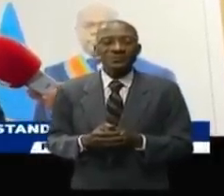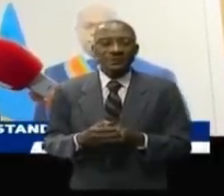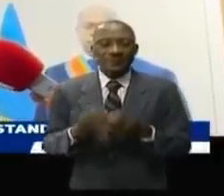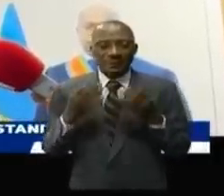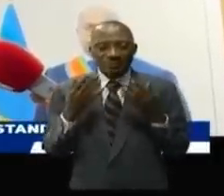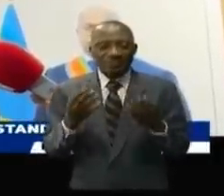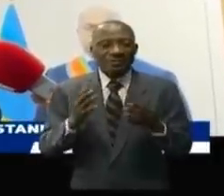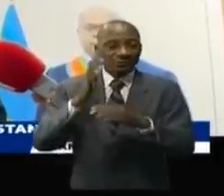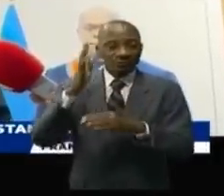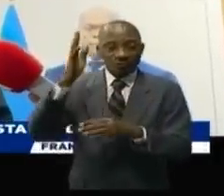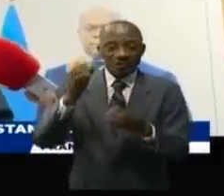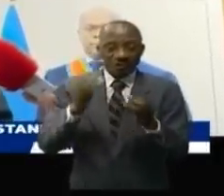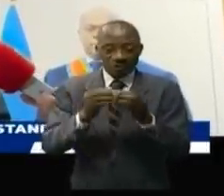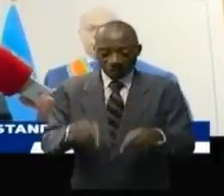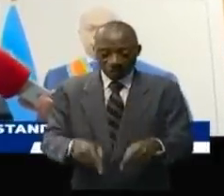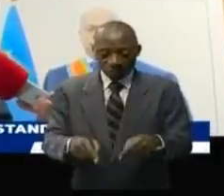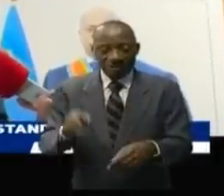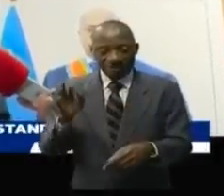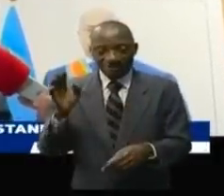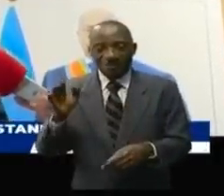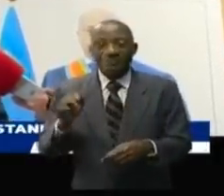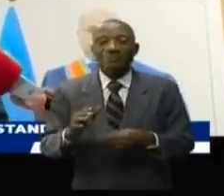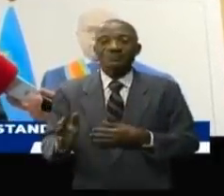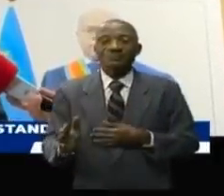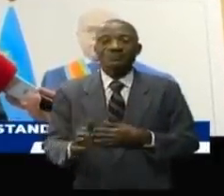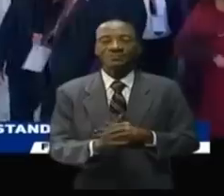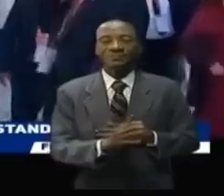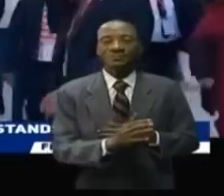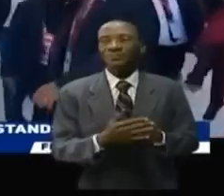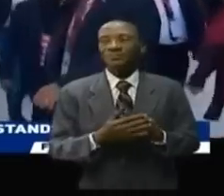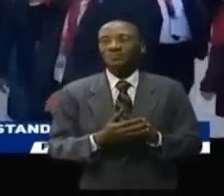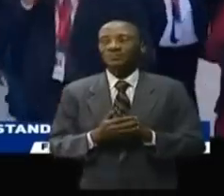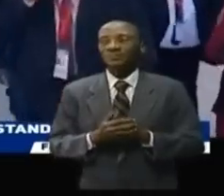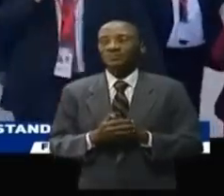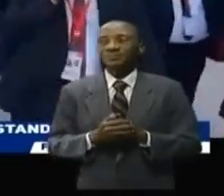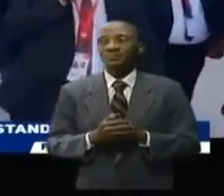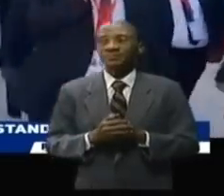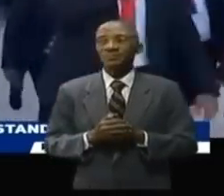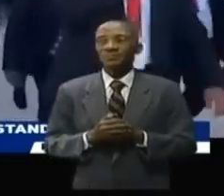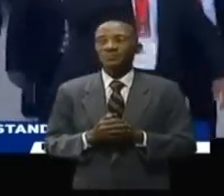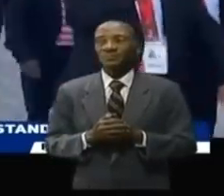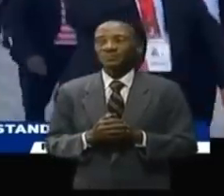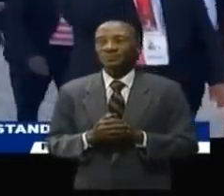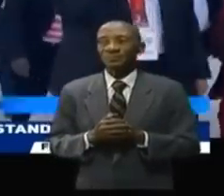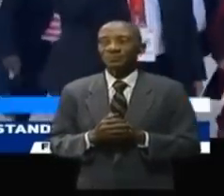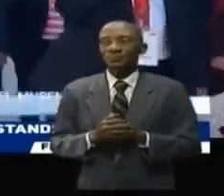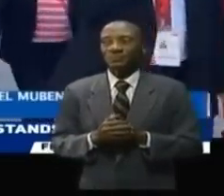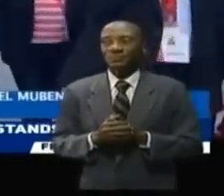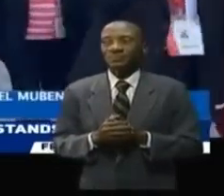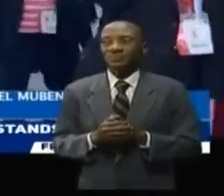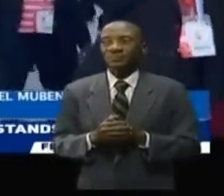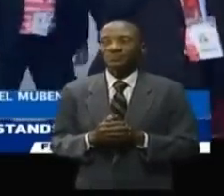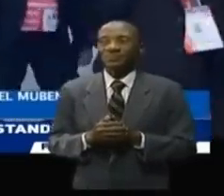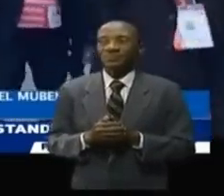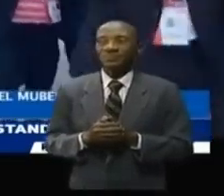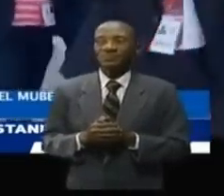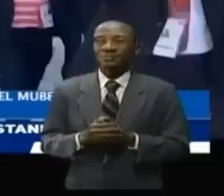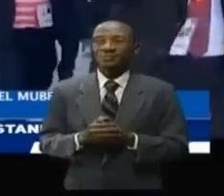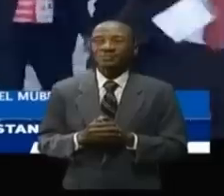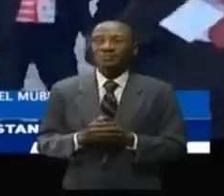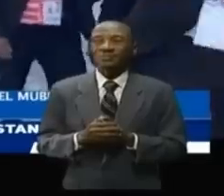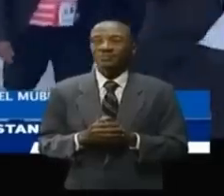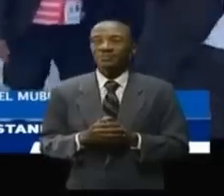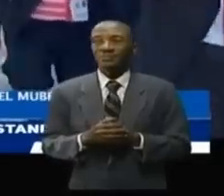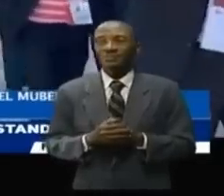Kinshasa pour partager d'abord la langue française. Jean-Michel Samalou Kondé Kienge s'est par ailleurs réjoui des